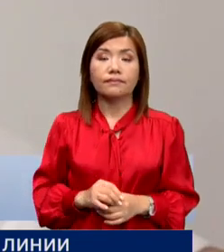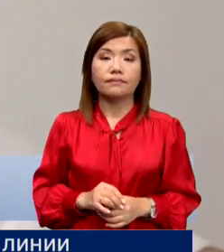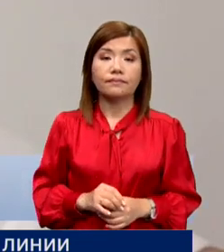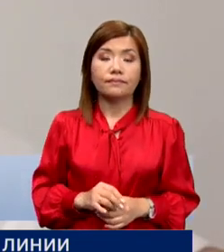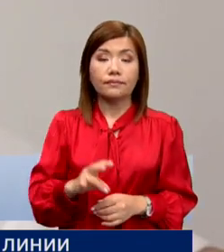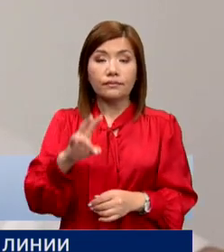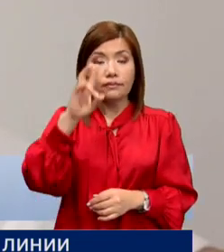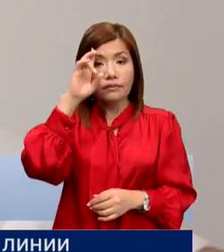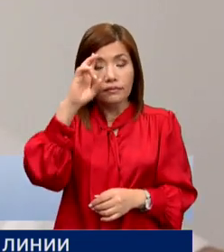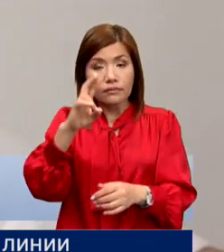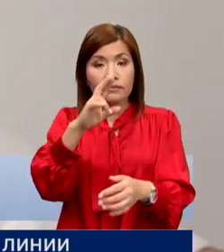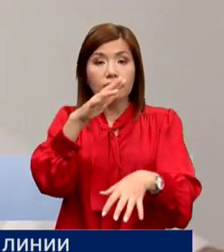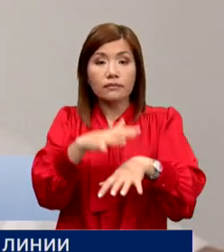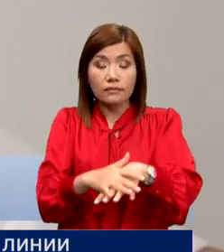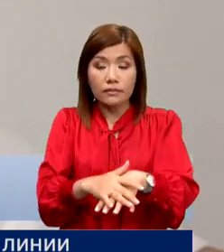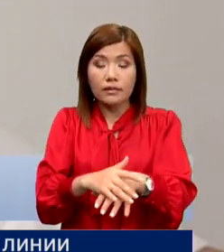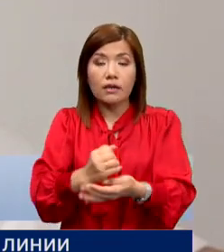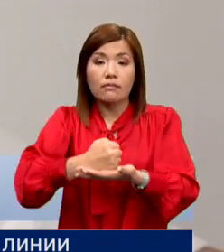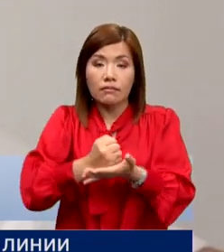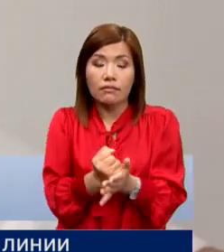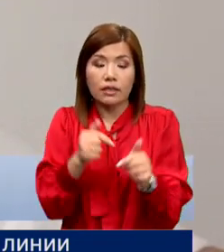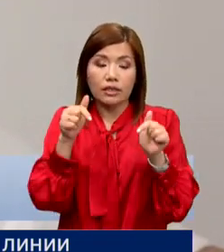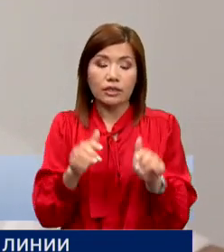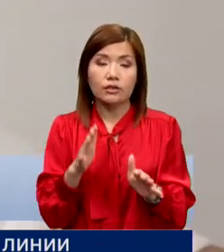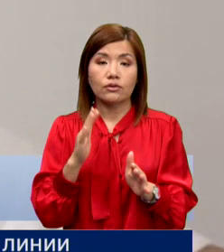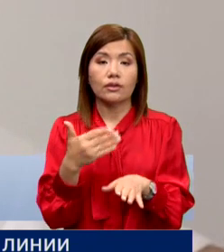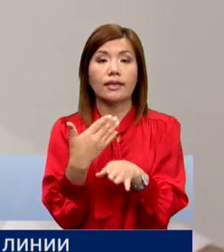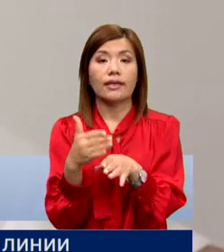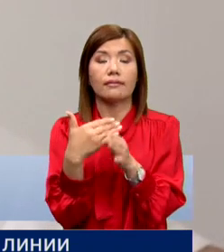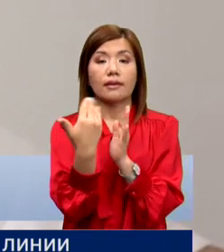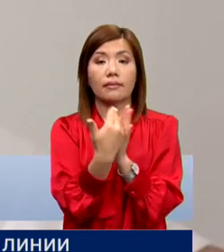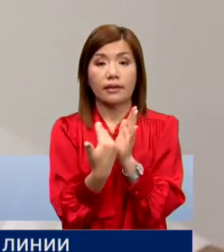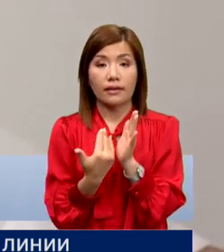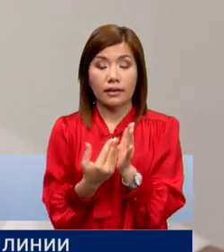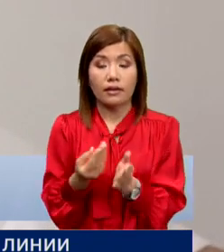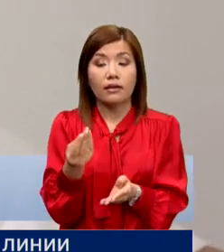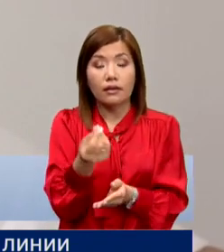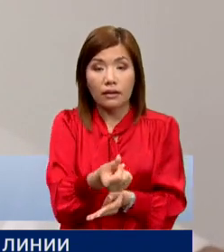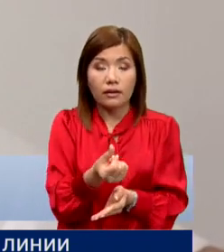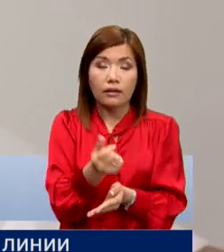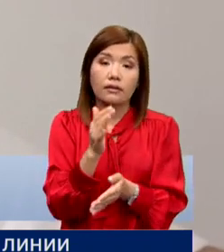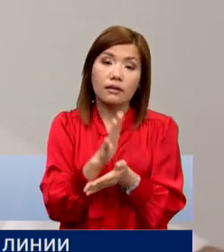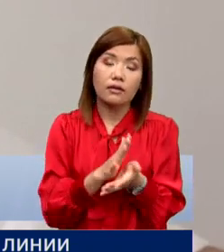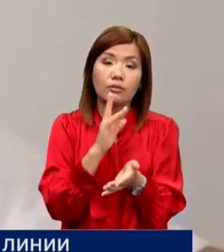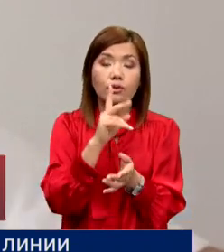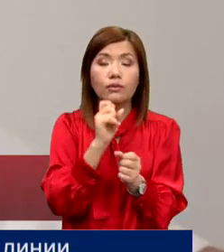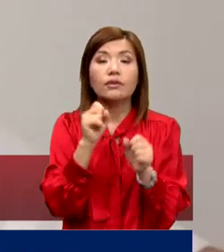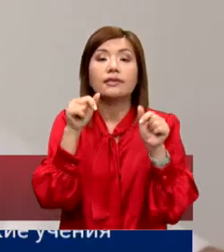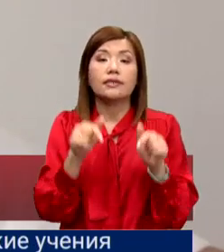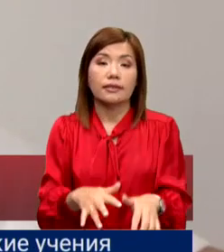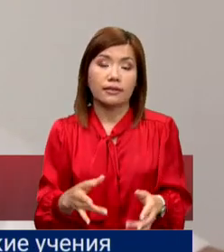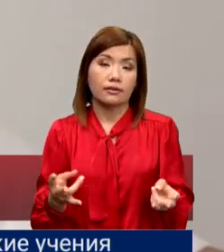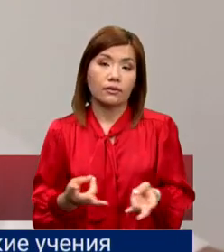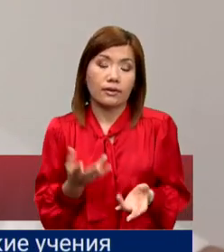определиться. Ұлттық банк нақты шешім қабылдау керек. Яғни ипотекалық бағдарламаларда қаржыландыруды жалғастыра ма, жоқ па, соны шешу